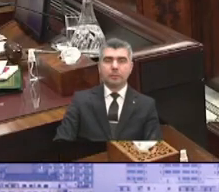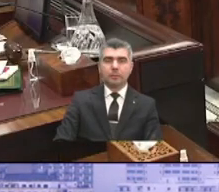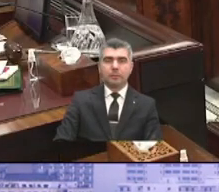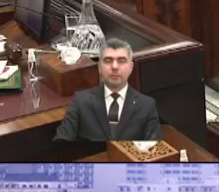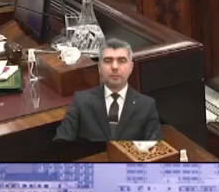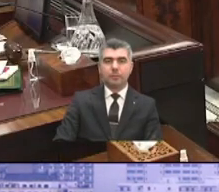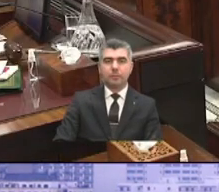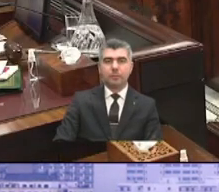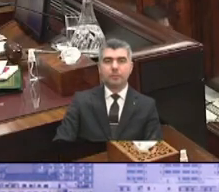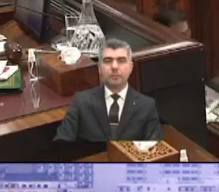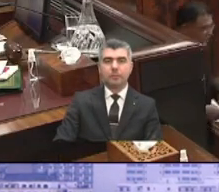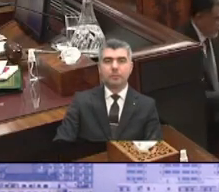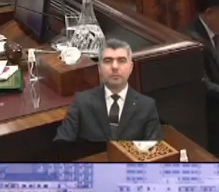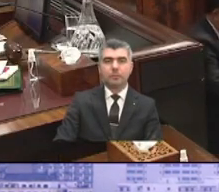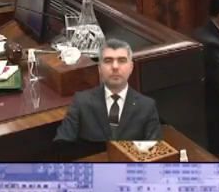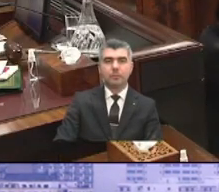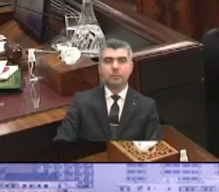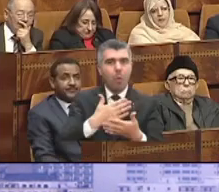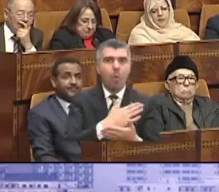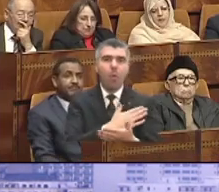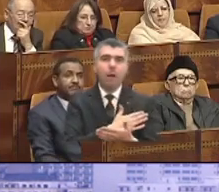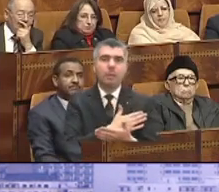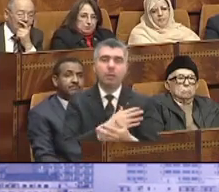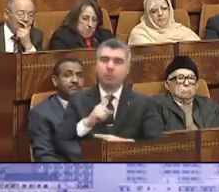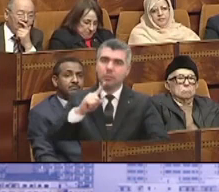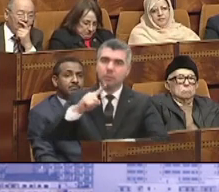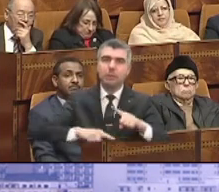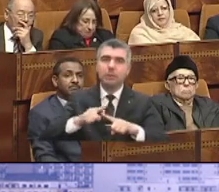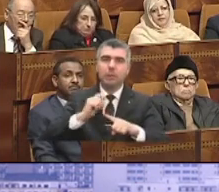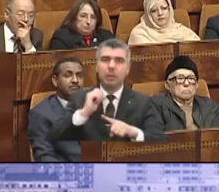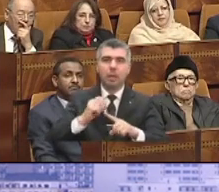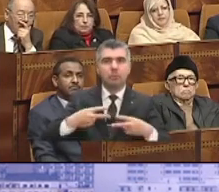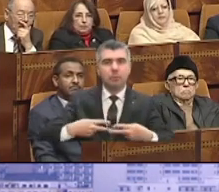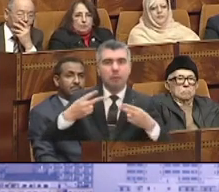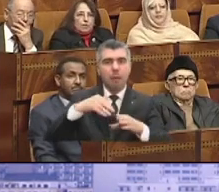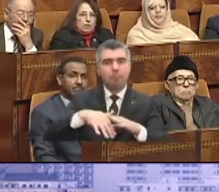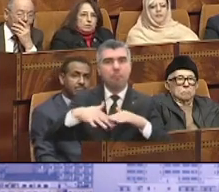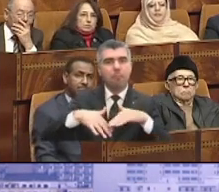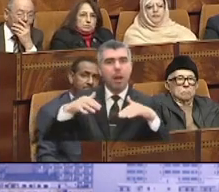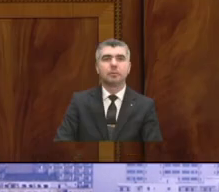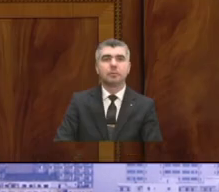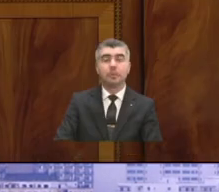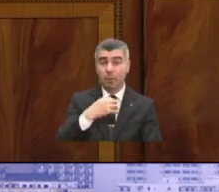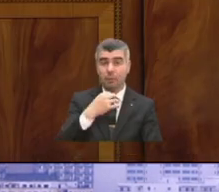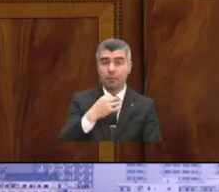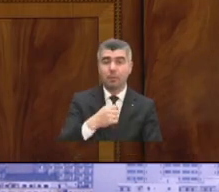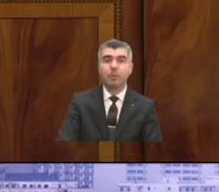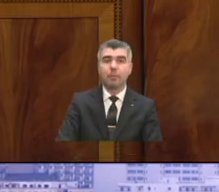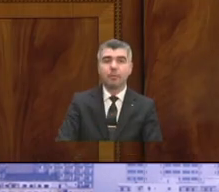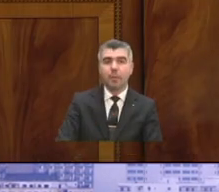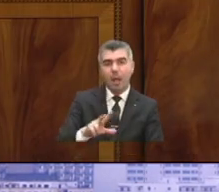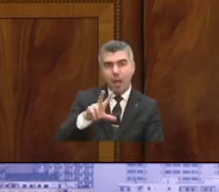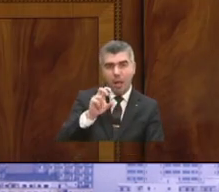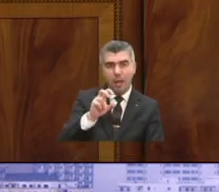النخاب السياسيه الغير باختلاف مشاريبهم ومستوياتهم الى غير ذلك لماذا لان تحديد ميزانيات الدوله الميزانيات